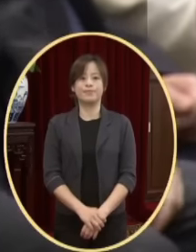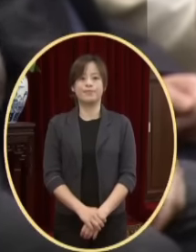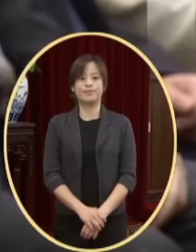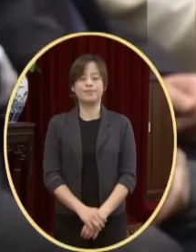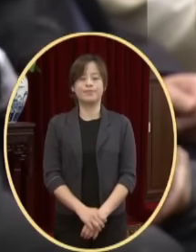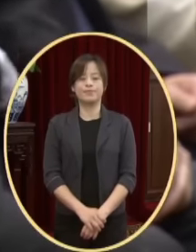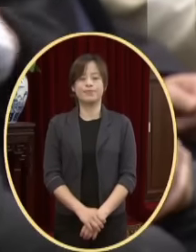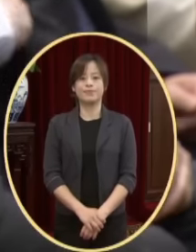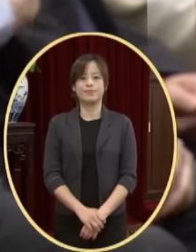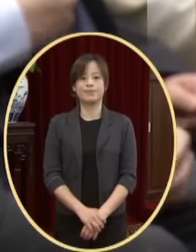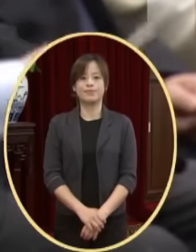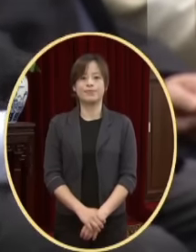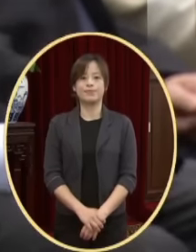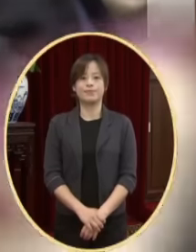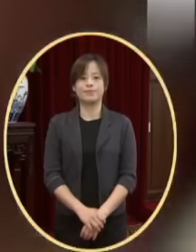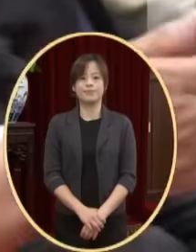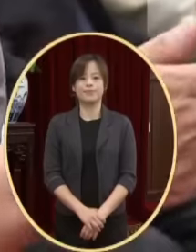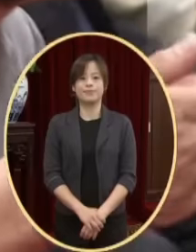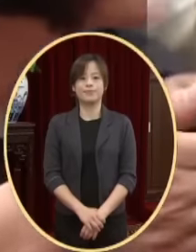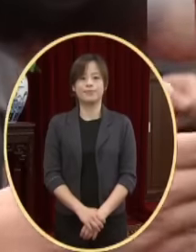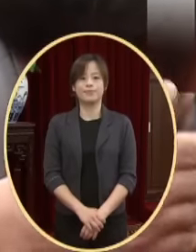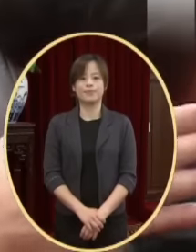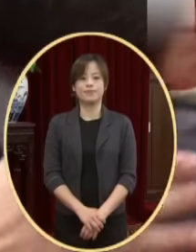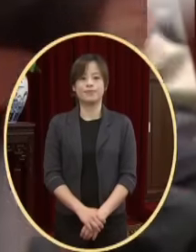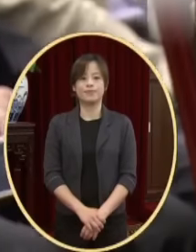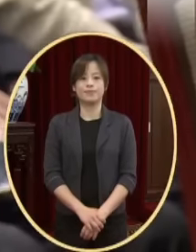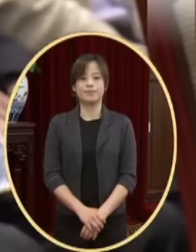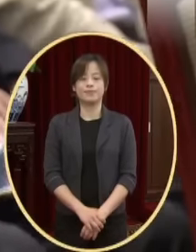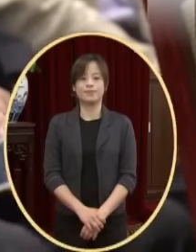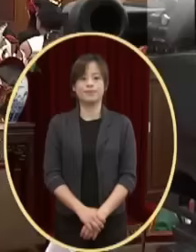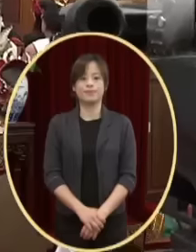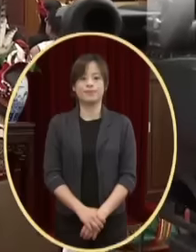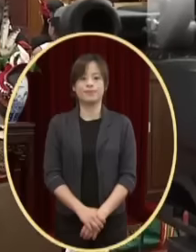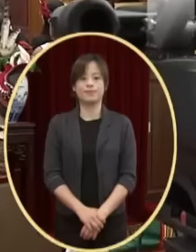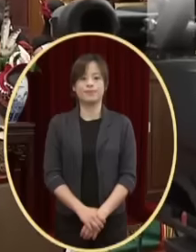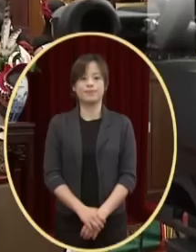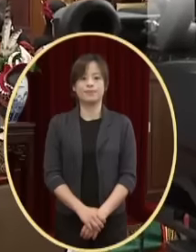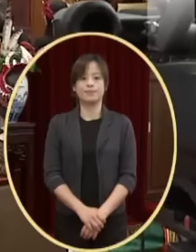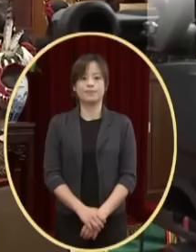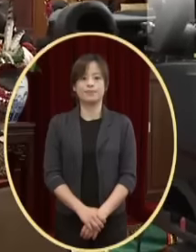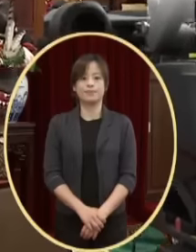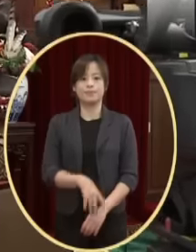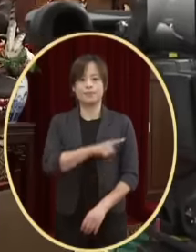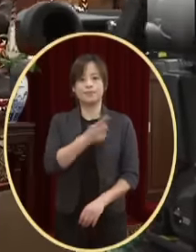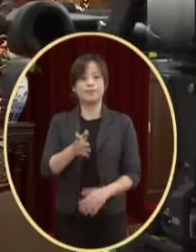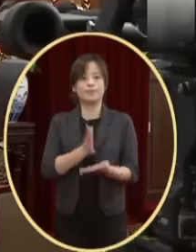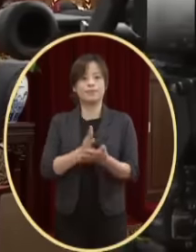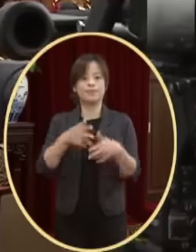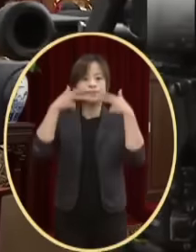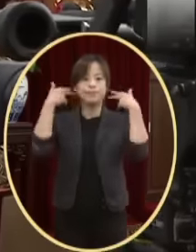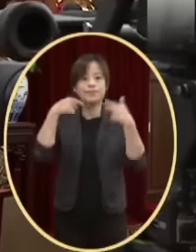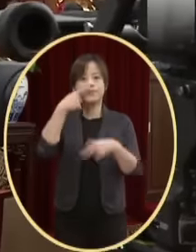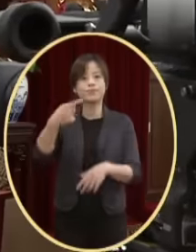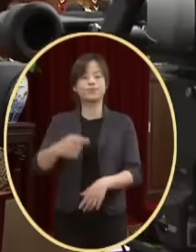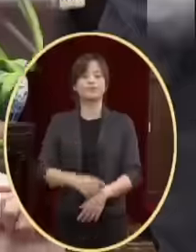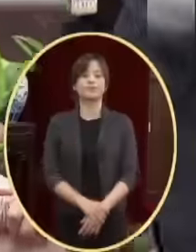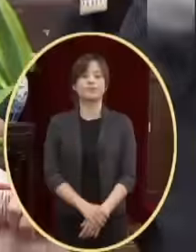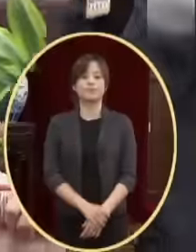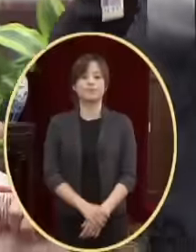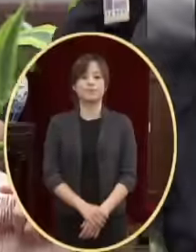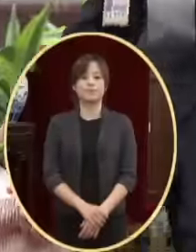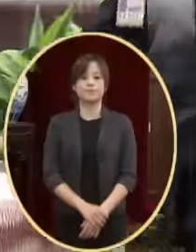人，这个叫个巴黎西，阿们做个什么时间做那不能做过是巴黎县，这个伊就叫叫布林阿们的胡金娘，阿什么时做